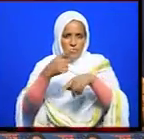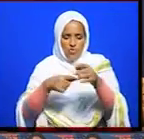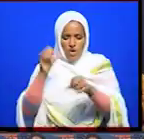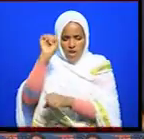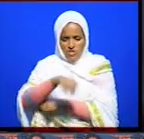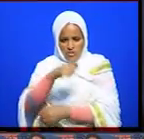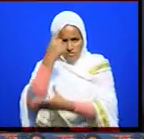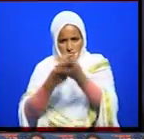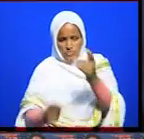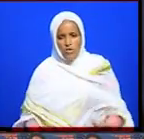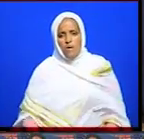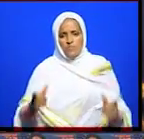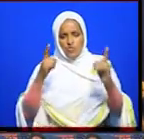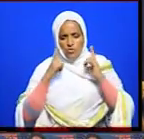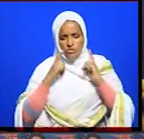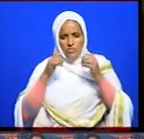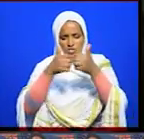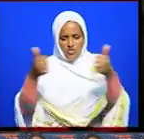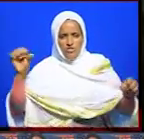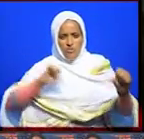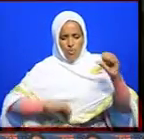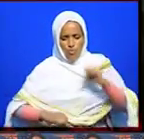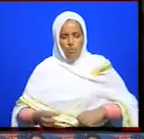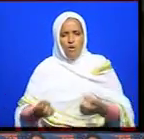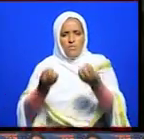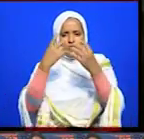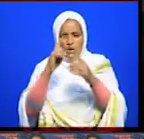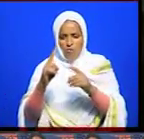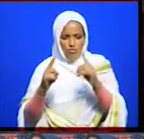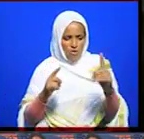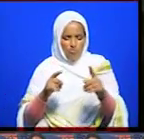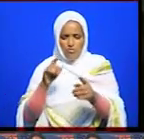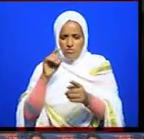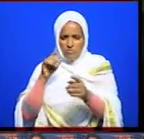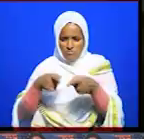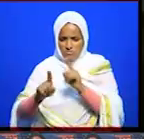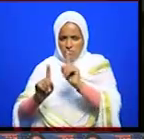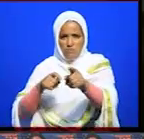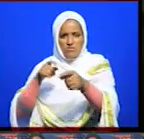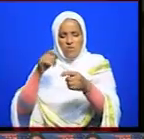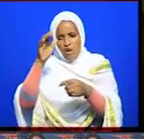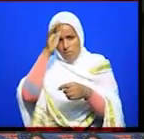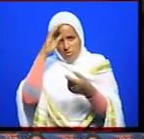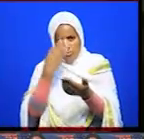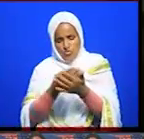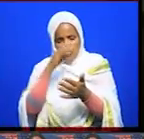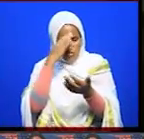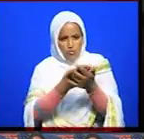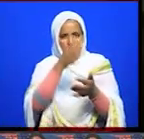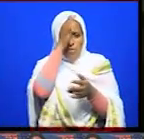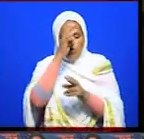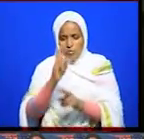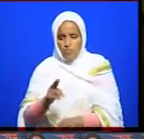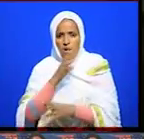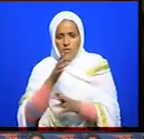የሚያመጣው ያሸነፈ ብቻ የሚኖርበት እጅግ ተንኮል የበዛበት አንዱ አንዱን የሚያጠቃበት አባት ልጁን